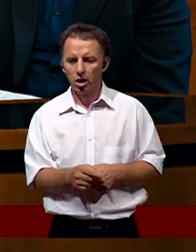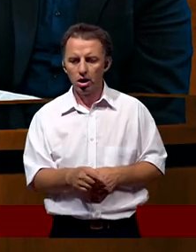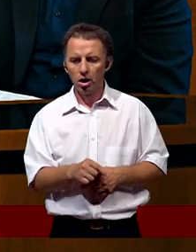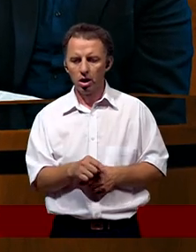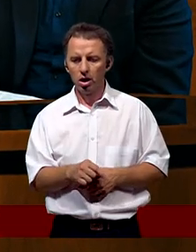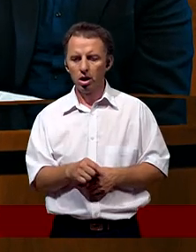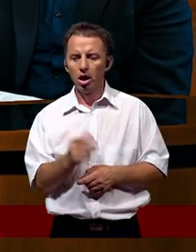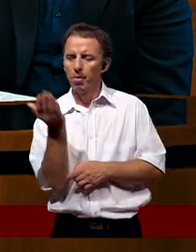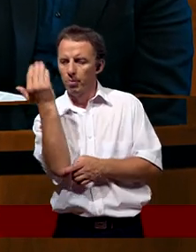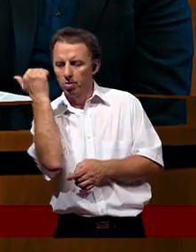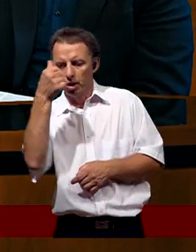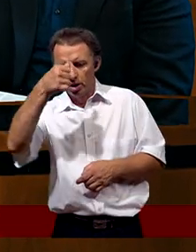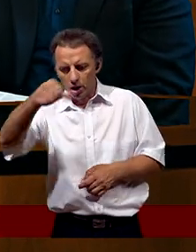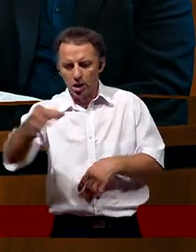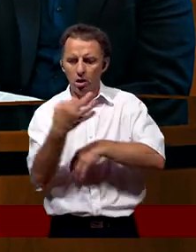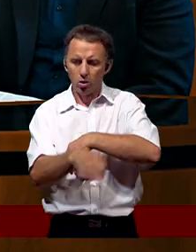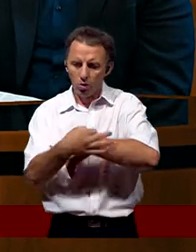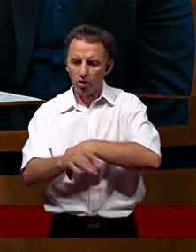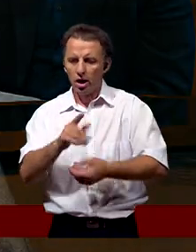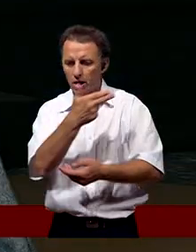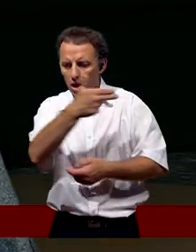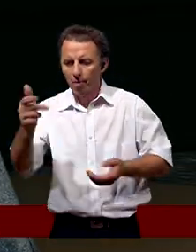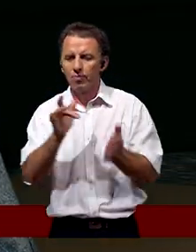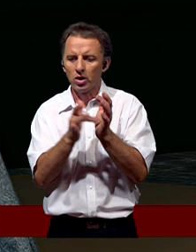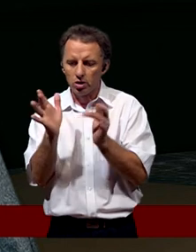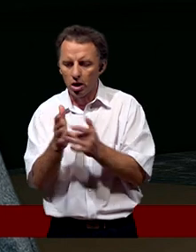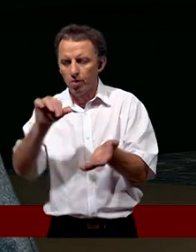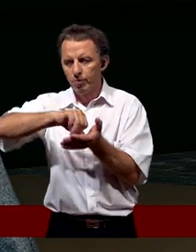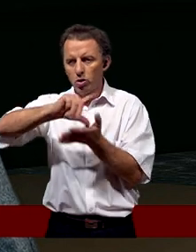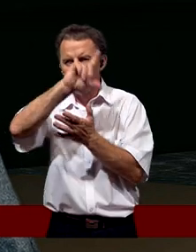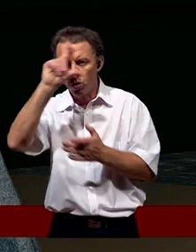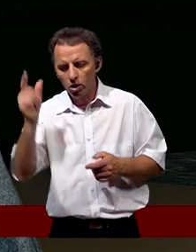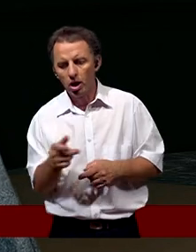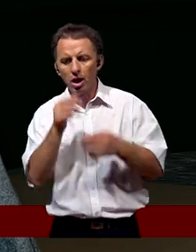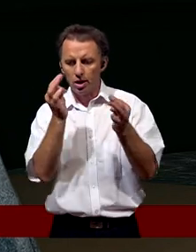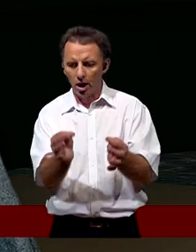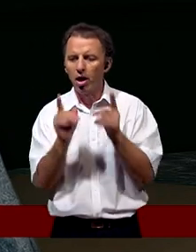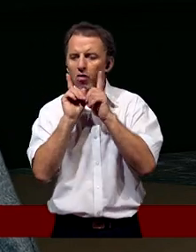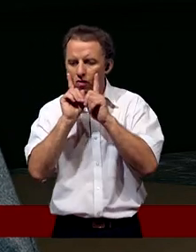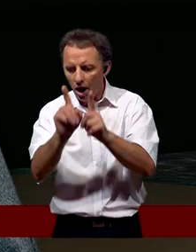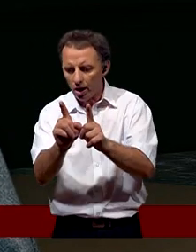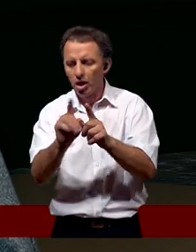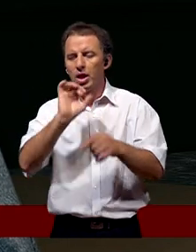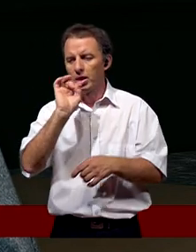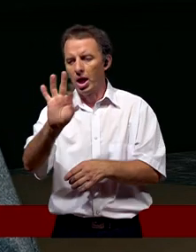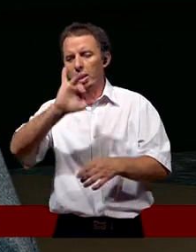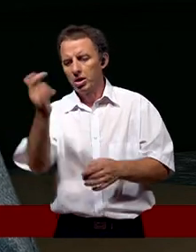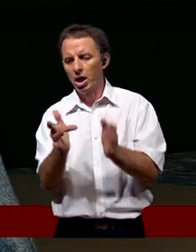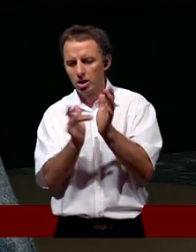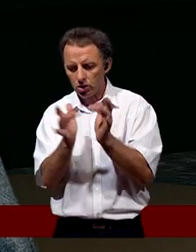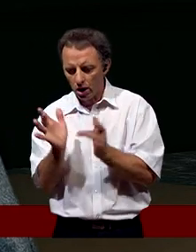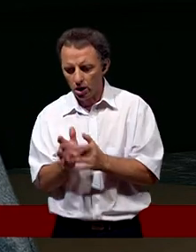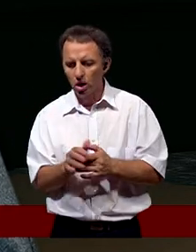zasadzie nie skończyłam, bo w poprzednim tygodniu studiowaliśmy temat Jezus pośród ludzi. Teraz, żeby faktycznie być dobrym, tak jak